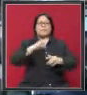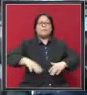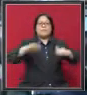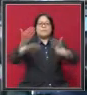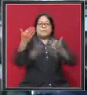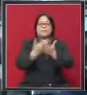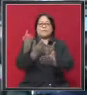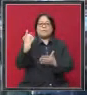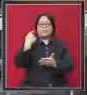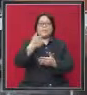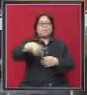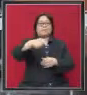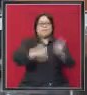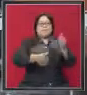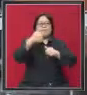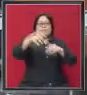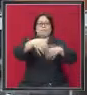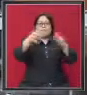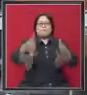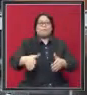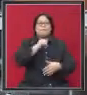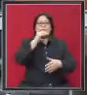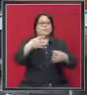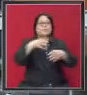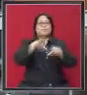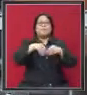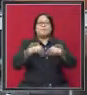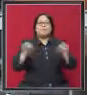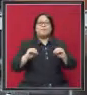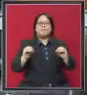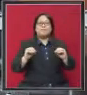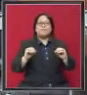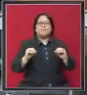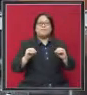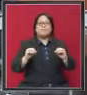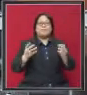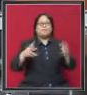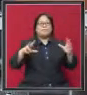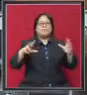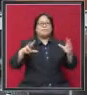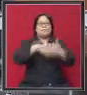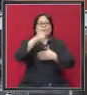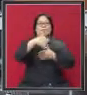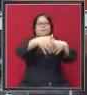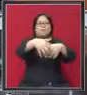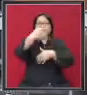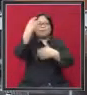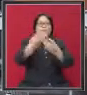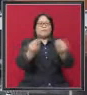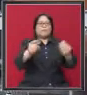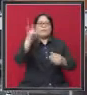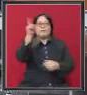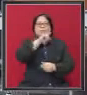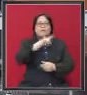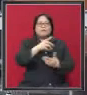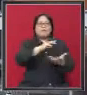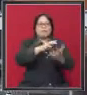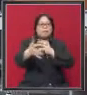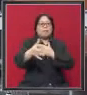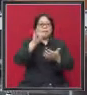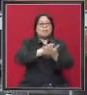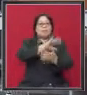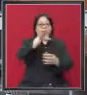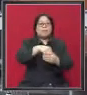banjir baru-baru ini, kebanyakan pertani tidak lagi dapat membuat projek tanaman kerana rosak teruk. Adakah mereka ini